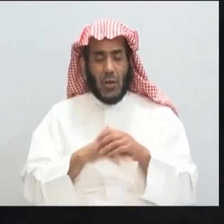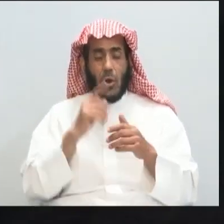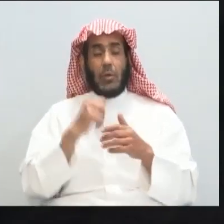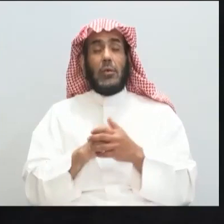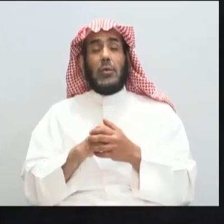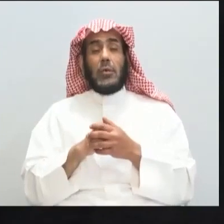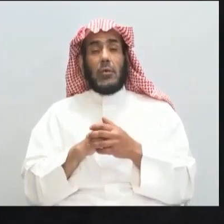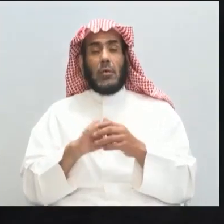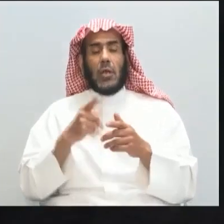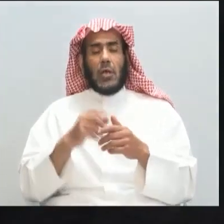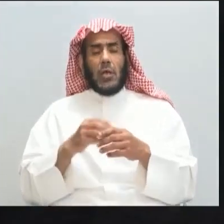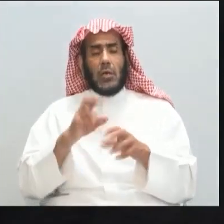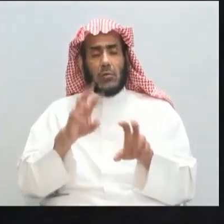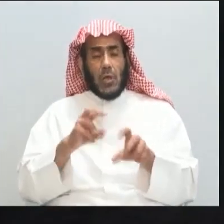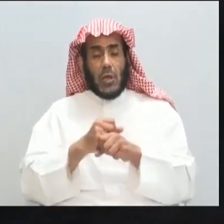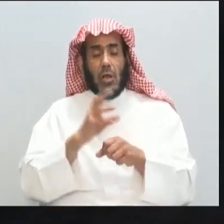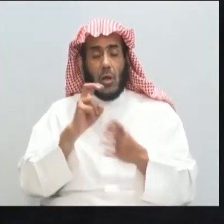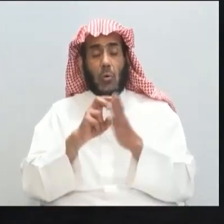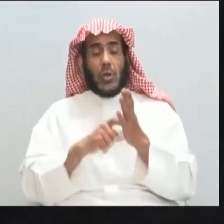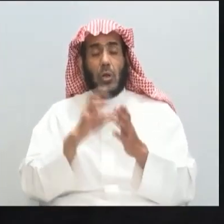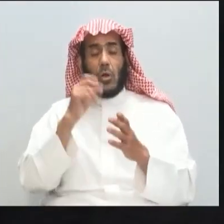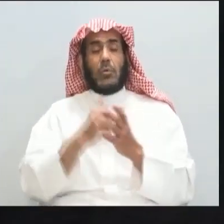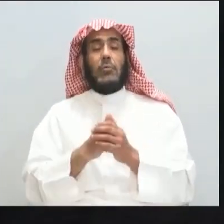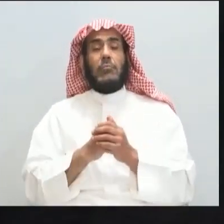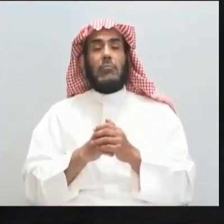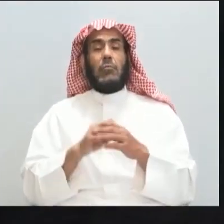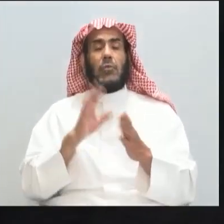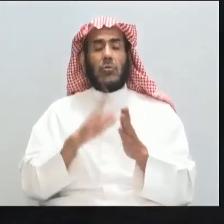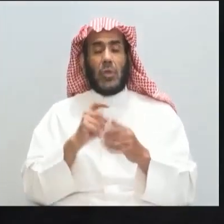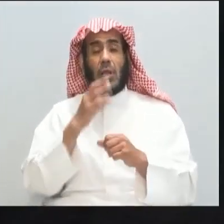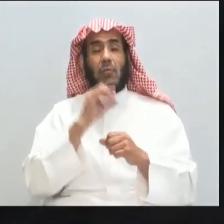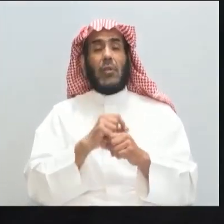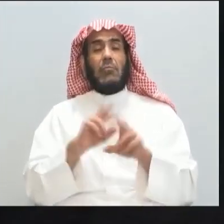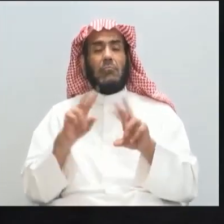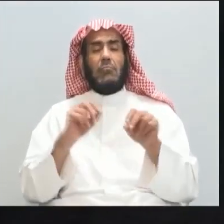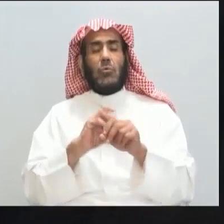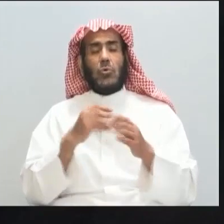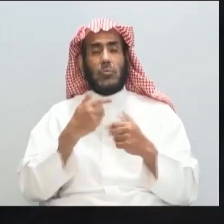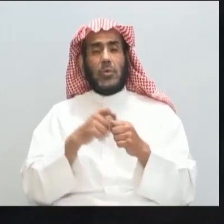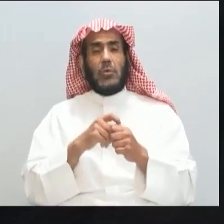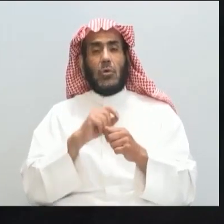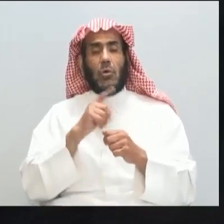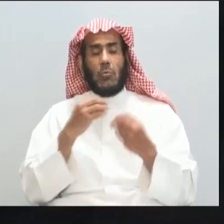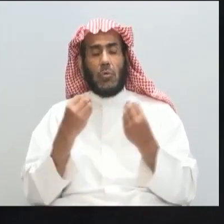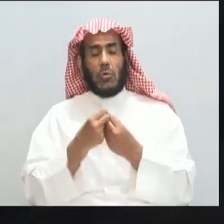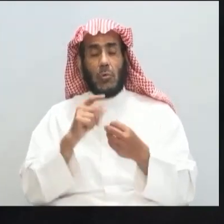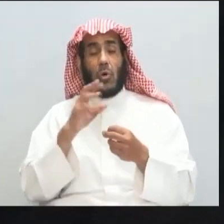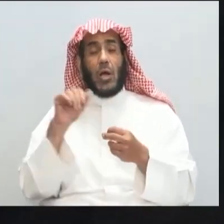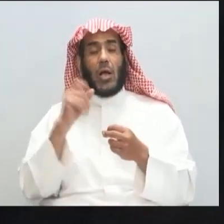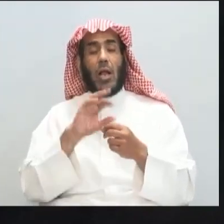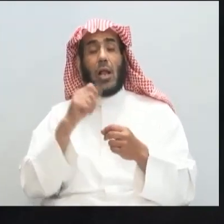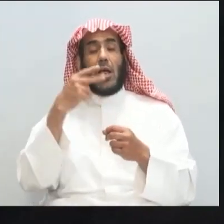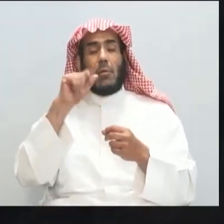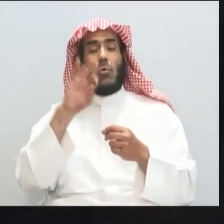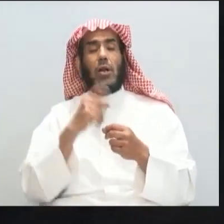اللغه العربيه لكنها تخضع ايضا لقوانين اللغه العربيه فتخضع هذه الالفاظ الى الكوان اللغه العربيه وتصبح ايضا من ضمن المعرضه اللغه